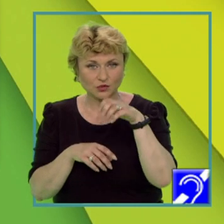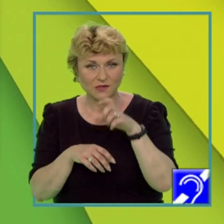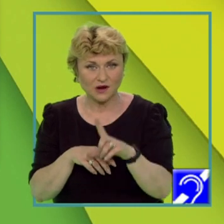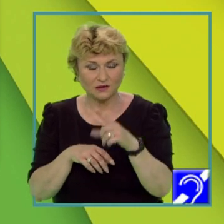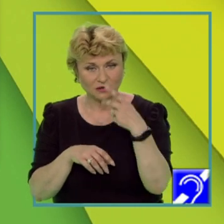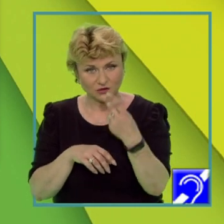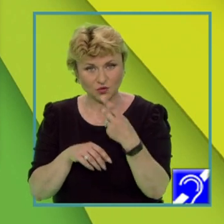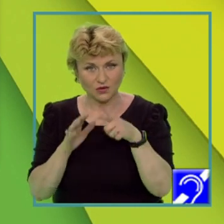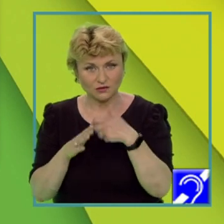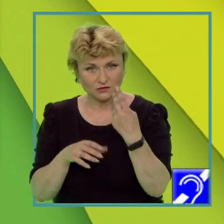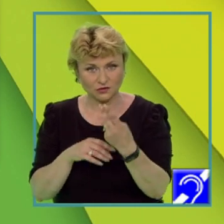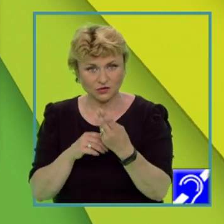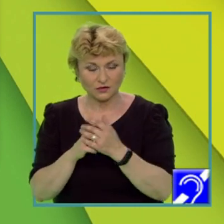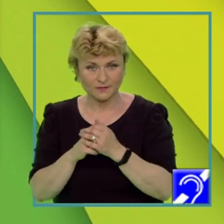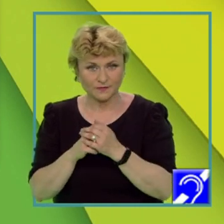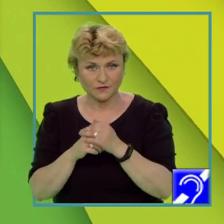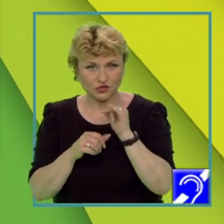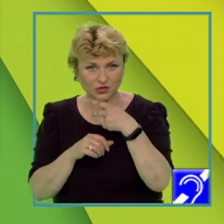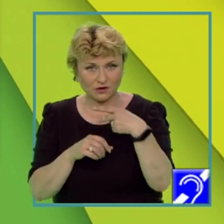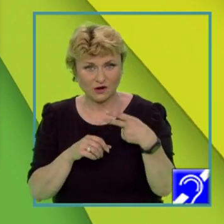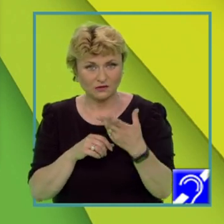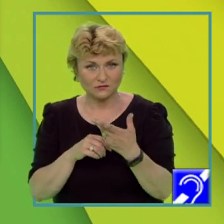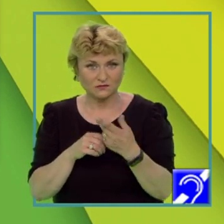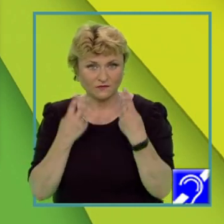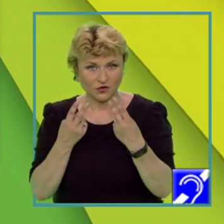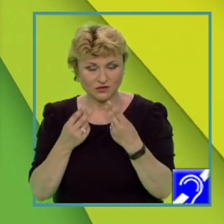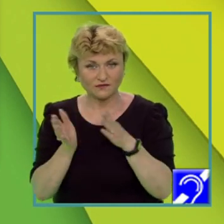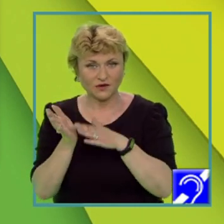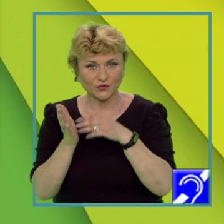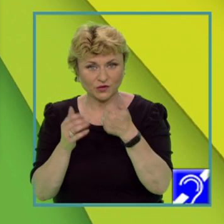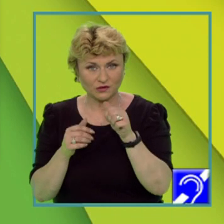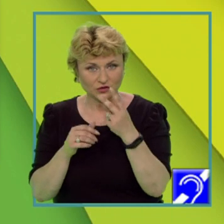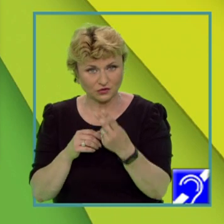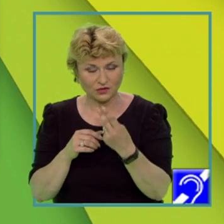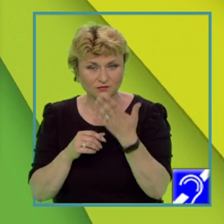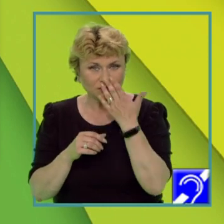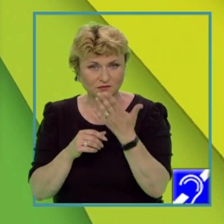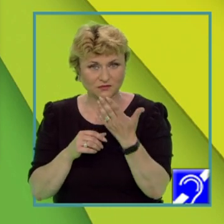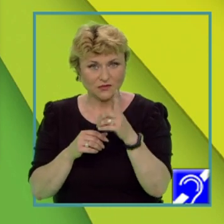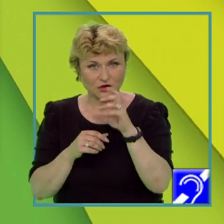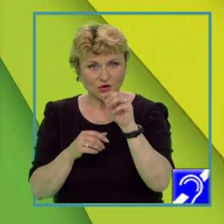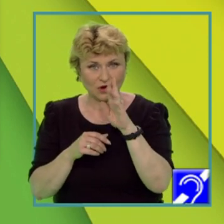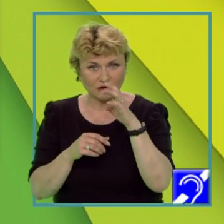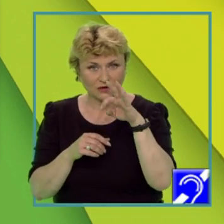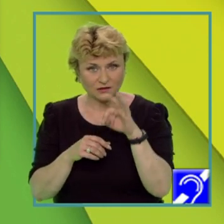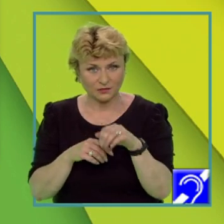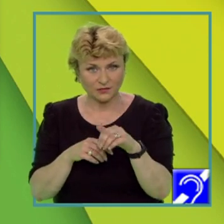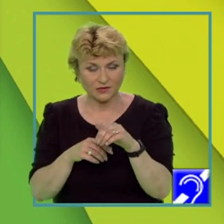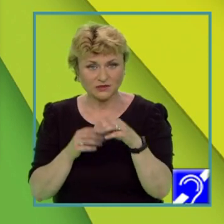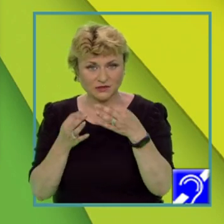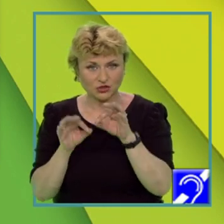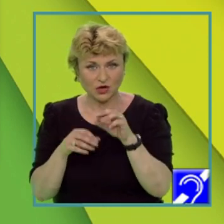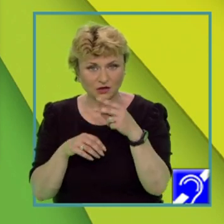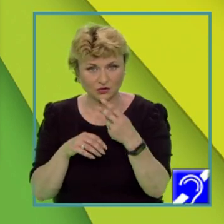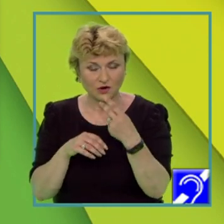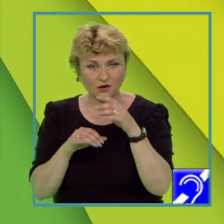este egal cu utilizări în faptul că doi se poate scrie ca logaritm în bază 10 din 10 la a doua care